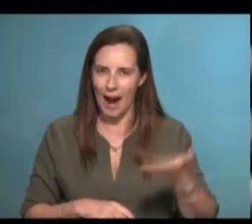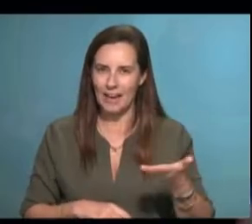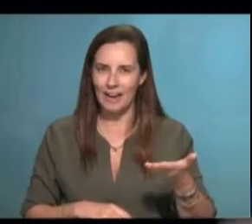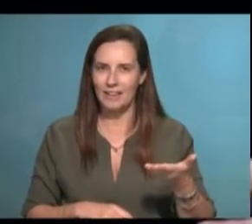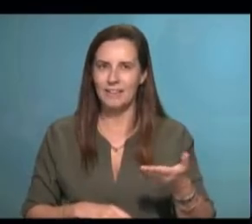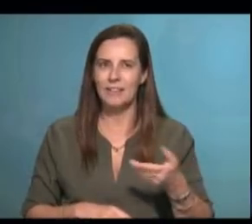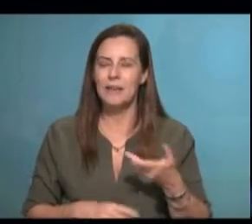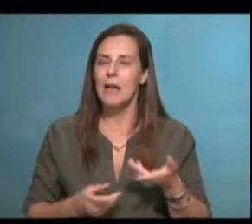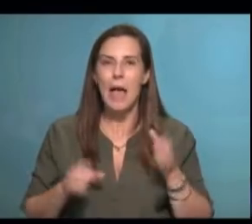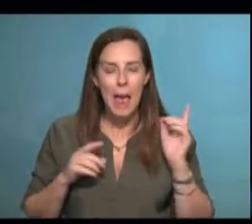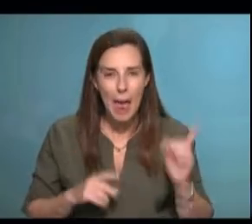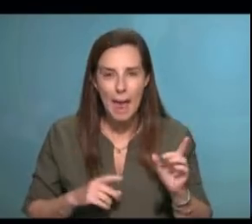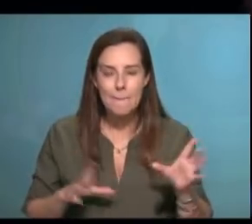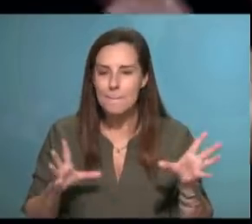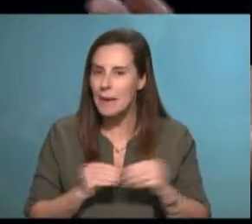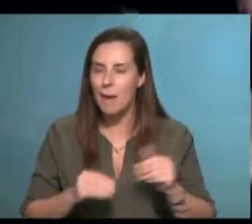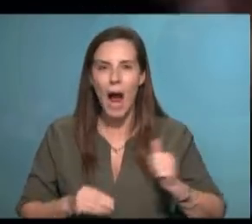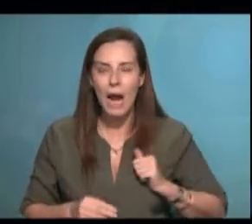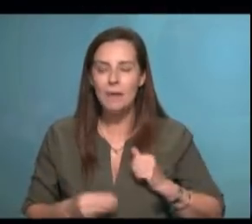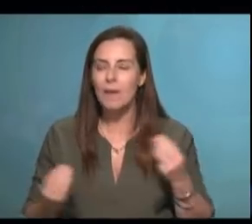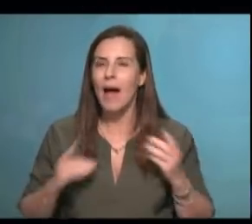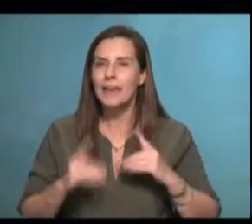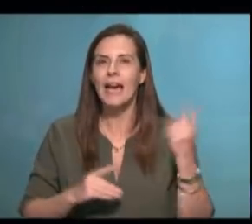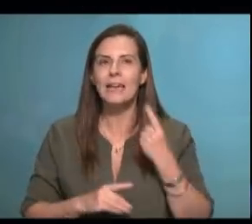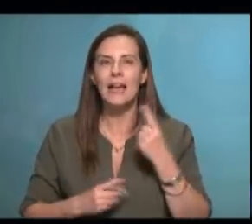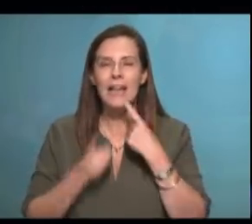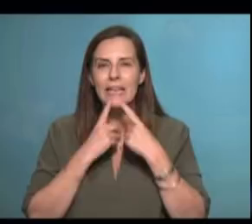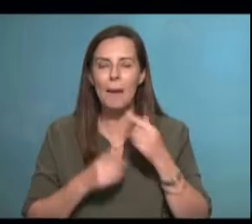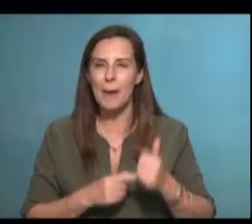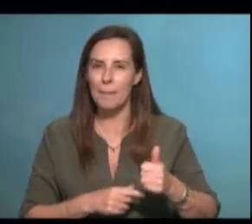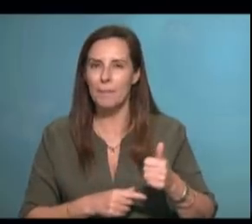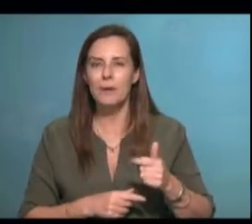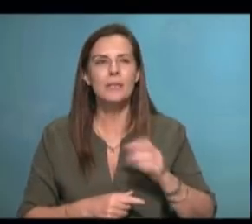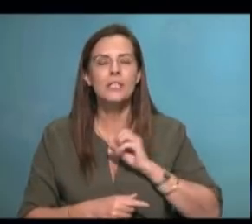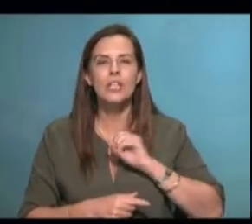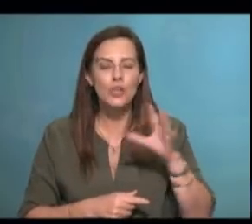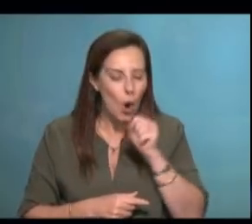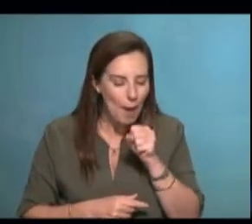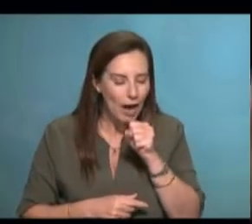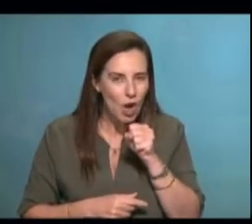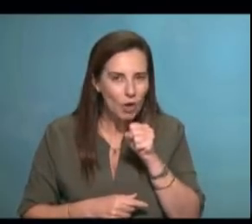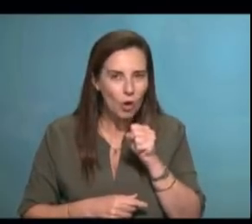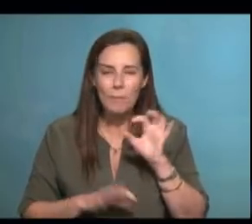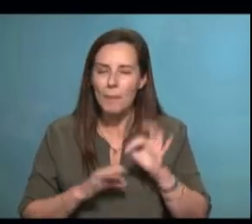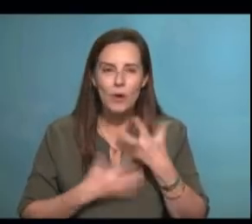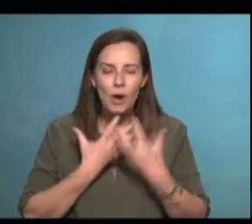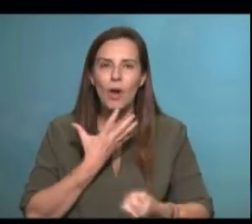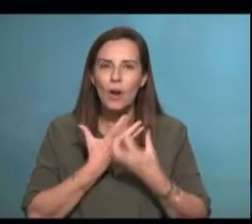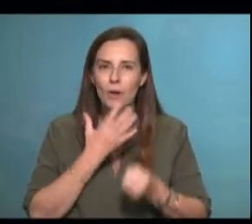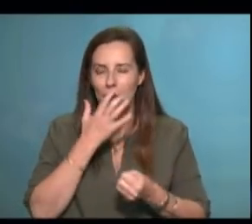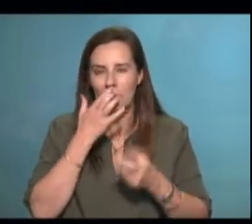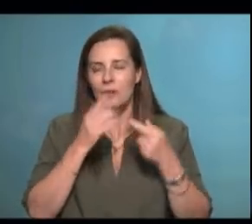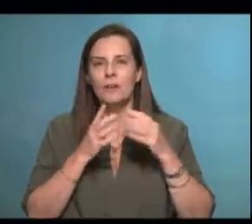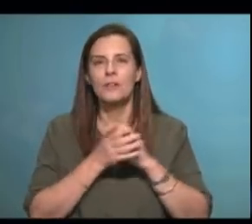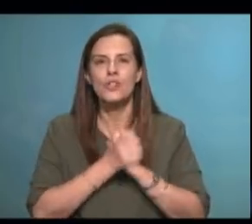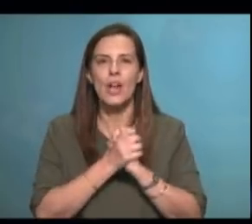תראי, הם עם הלוחמים. הדרך היחידה לדבר עם העורף זה לשלוח בהקלטות שהם עושים בשטח איזשהו סוג של דש כזה, בתקווה שזה